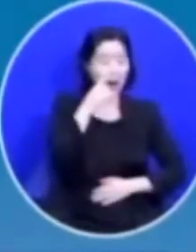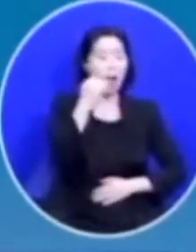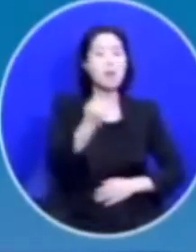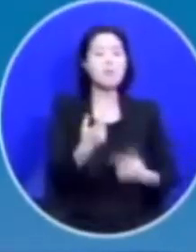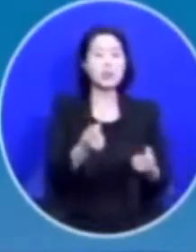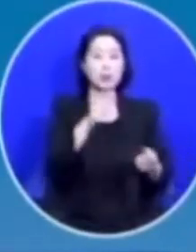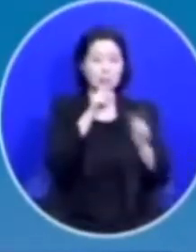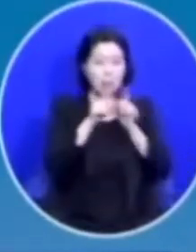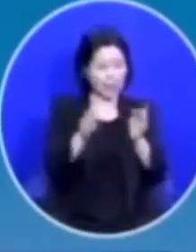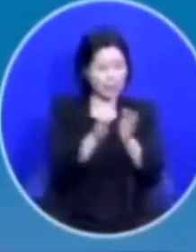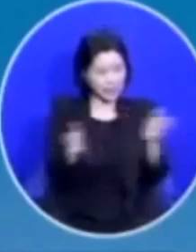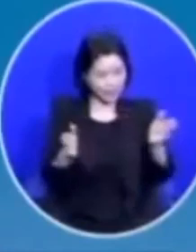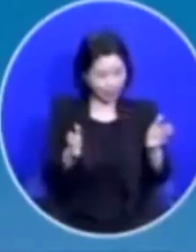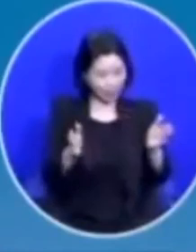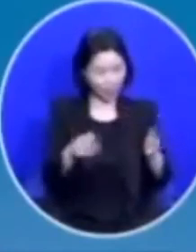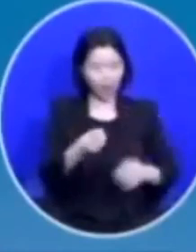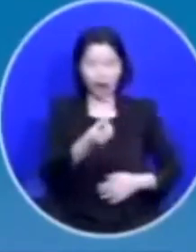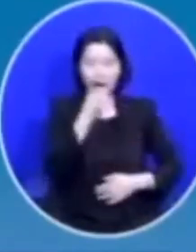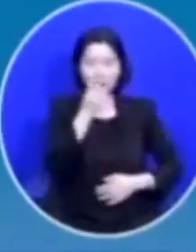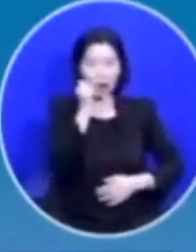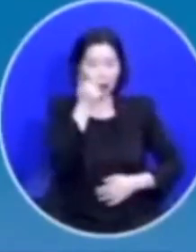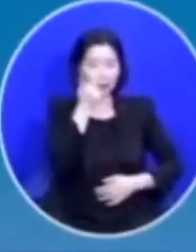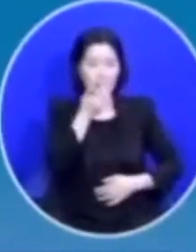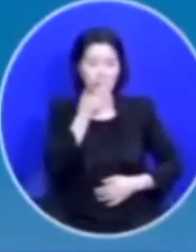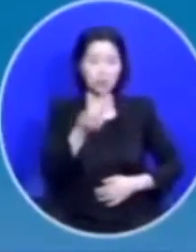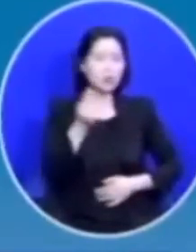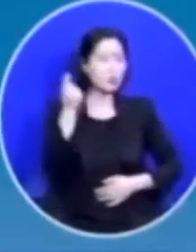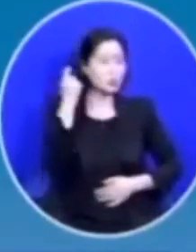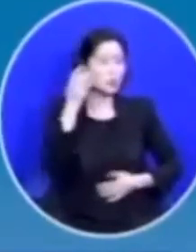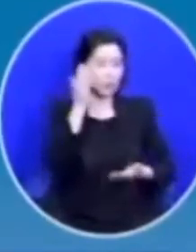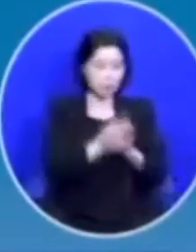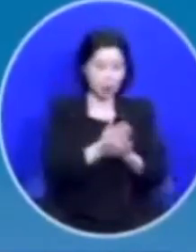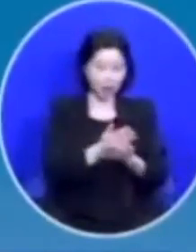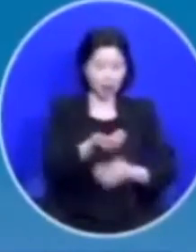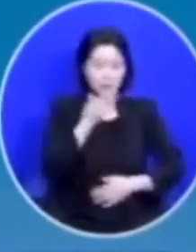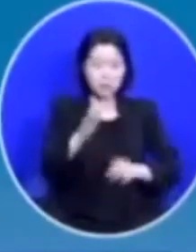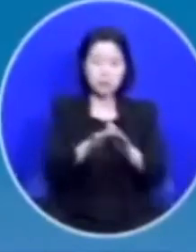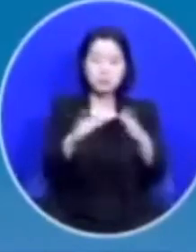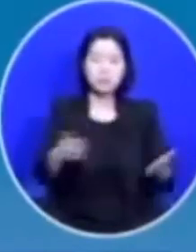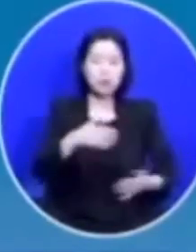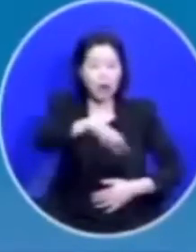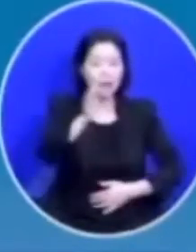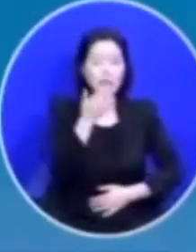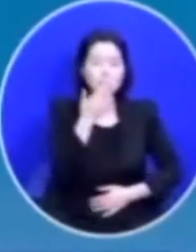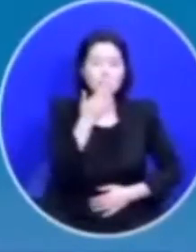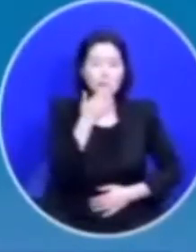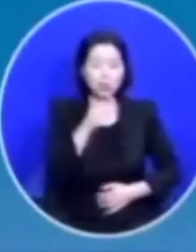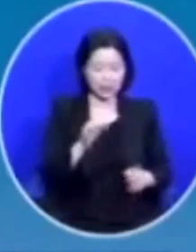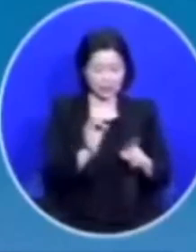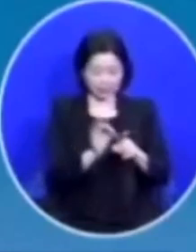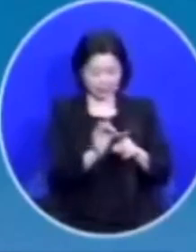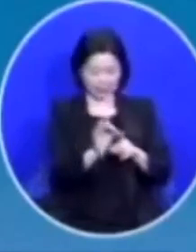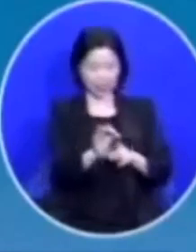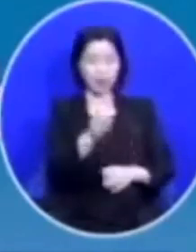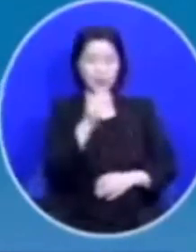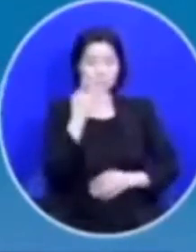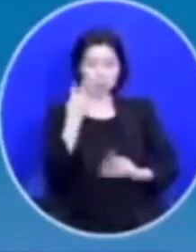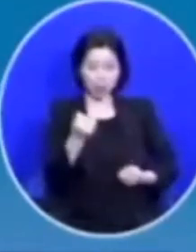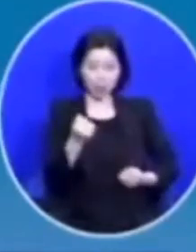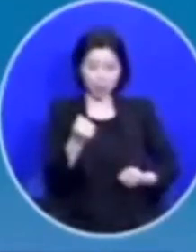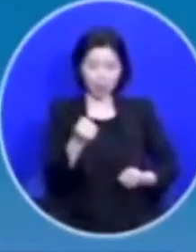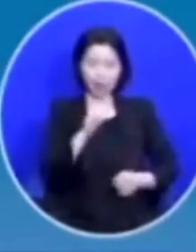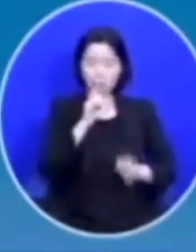겁니다 씨리얼을 먹을 때 소리 내지마 식탁에서 먹어 잔소리를 하겠죠 말만